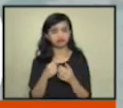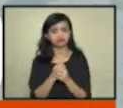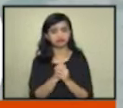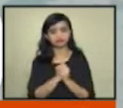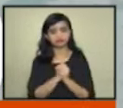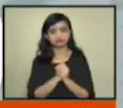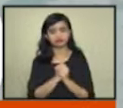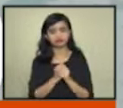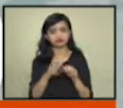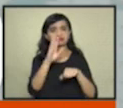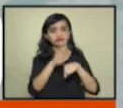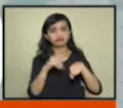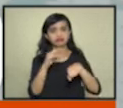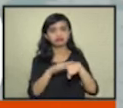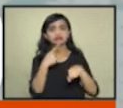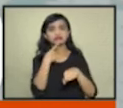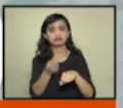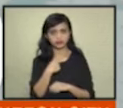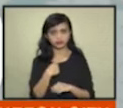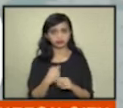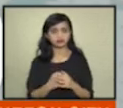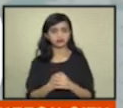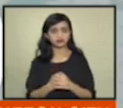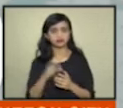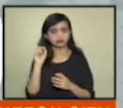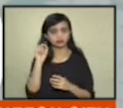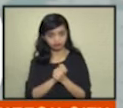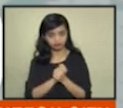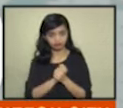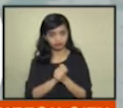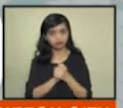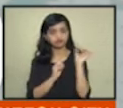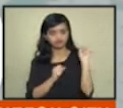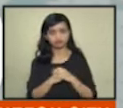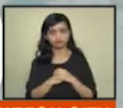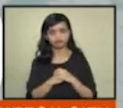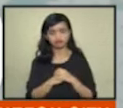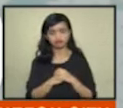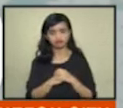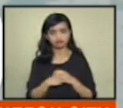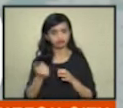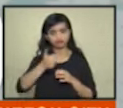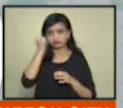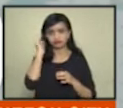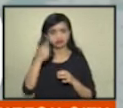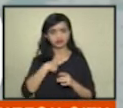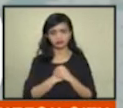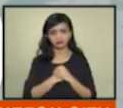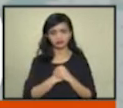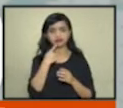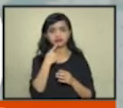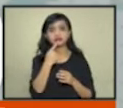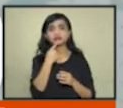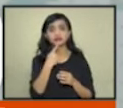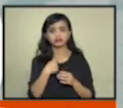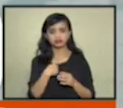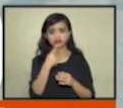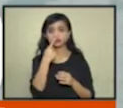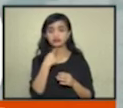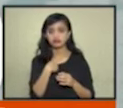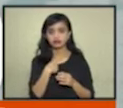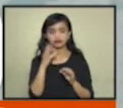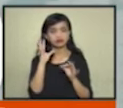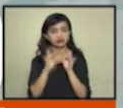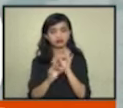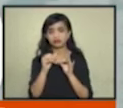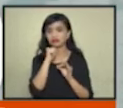sir. Itinawag niya na umalis kami, sir. Pinag-initan ho kayo? Opo, sir. Ayaw na akong kausapin, sir. Tapos sabi niya, sir, pag